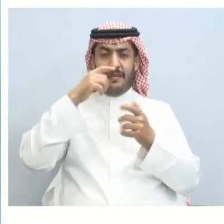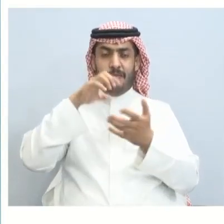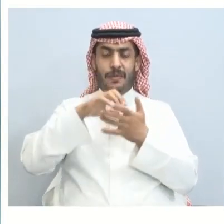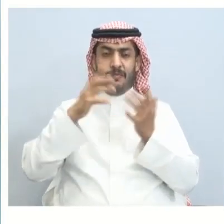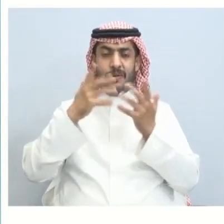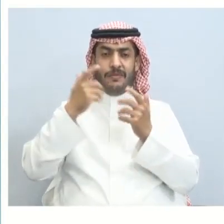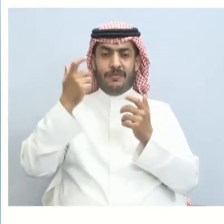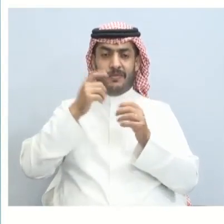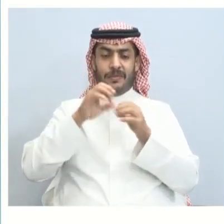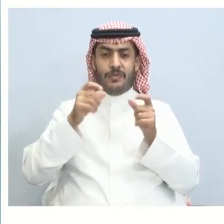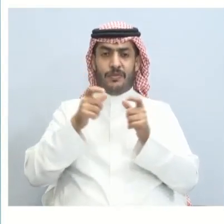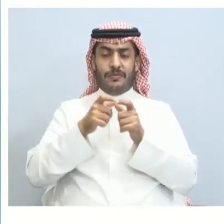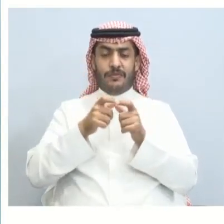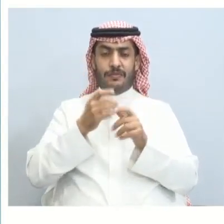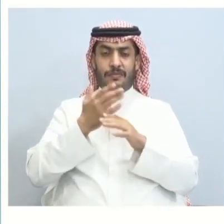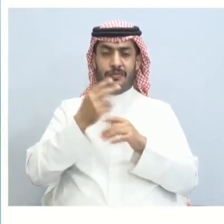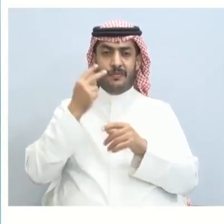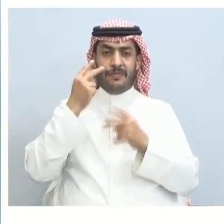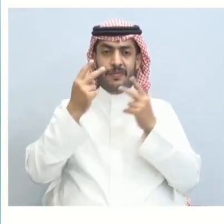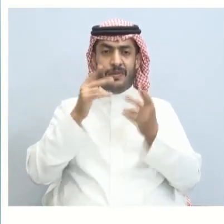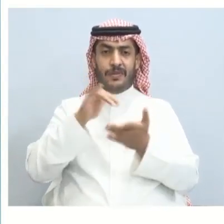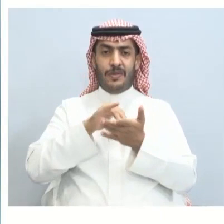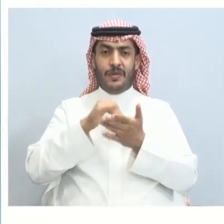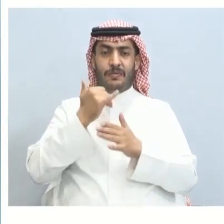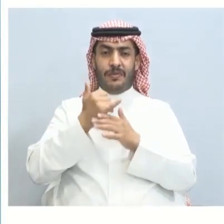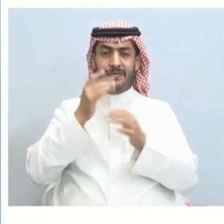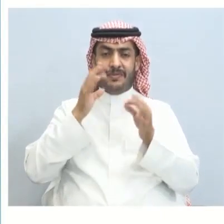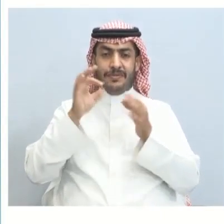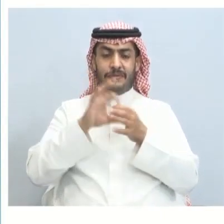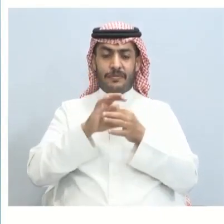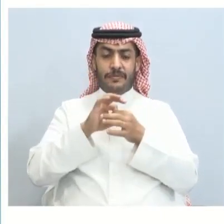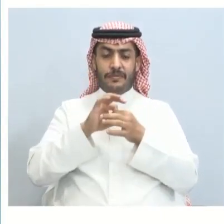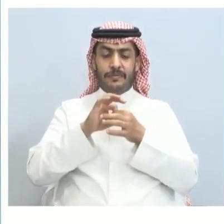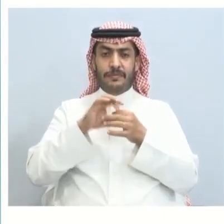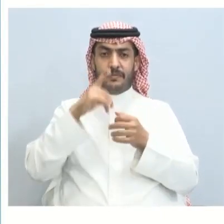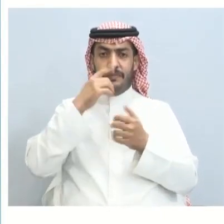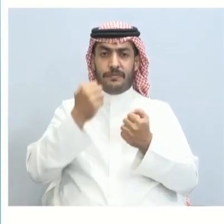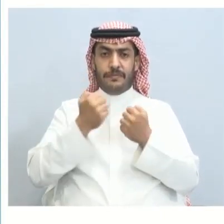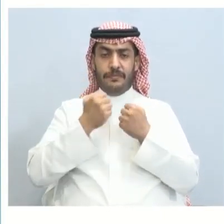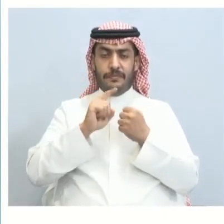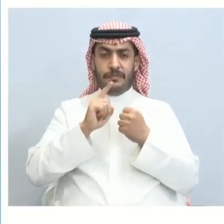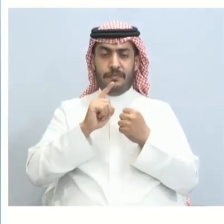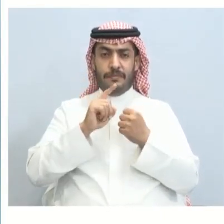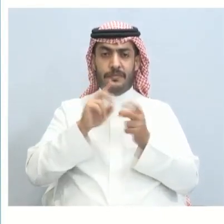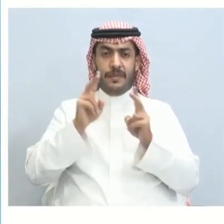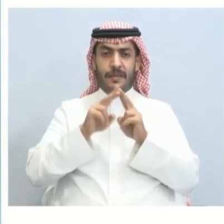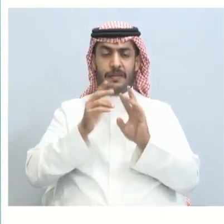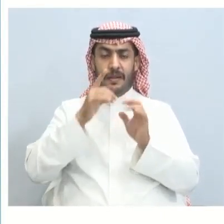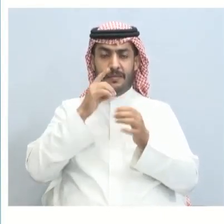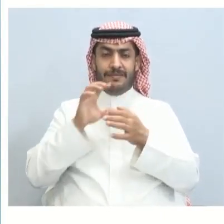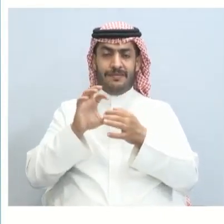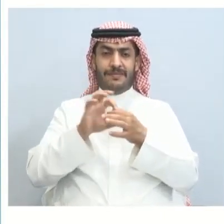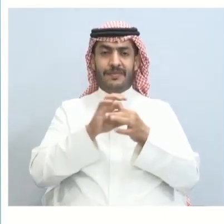التكييف في الاجتماع ونلاحظ ان السكرتير هو ينسق ليس بالضروره ان يكون متخصص او يعرف في الاجهزه هو